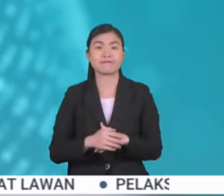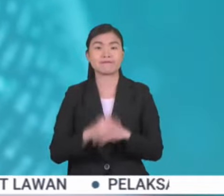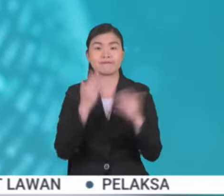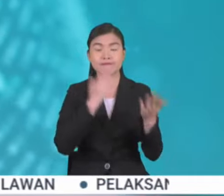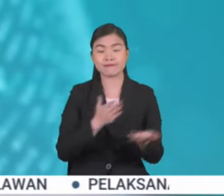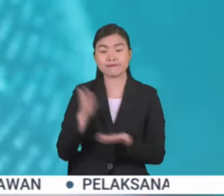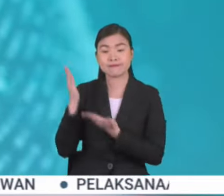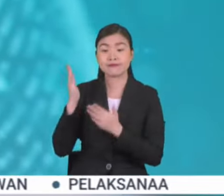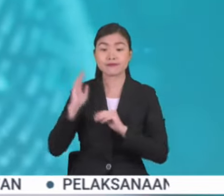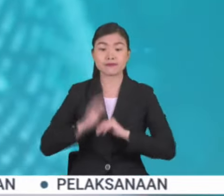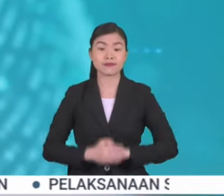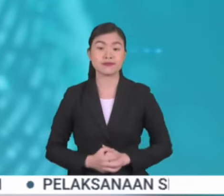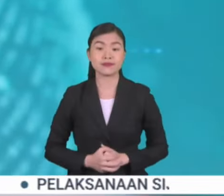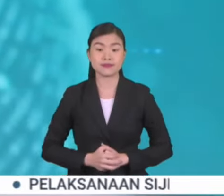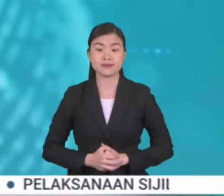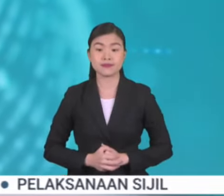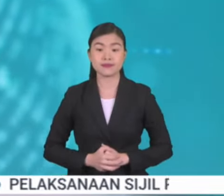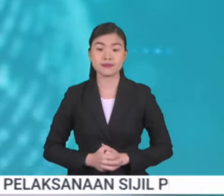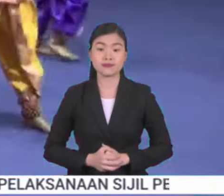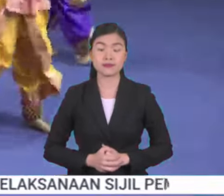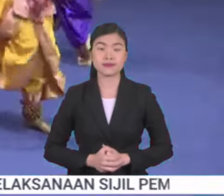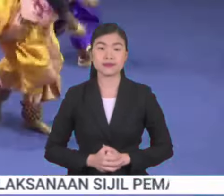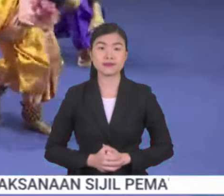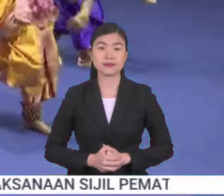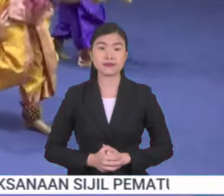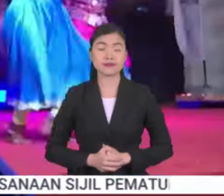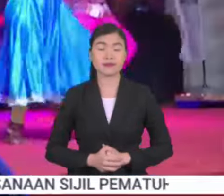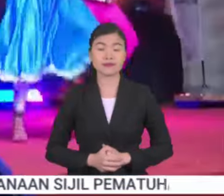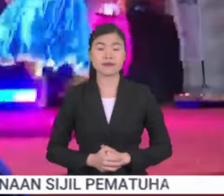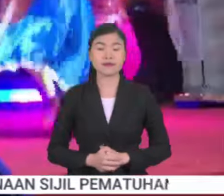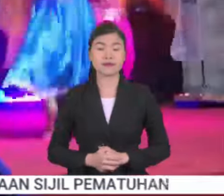laporannya bersama Farah Huda Sahiran.